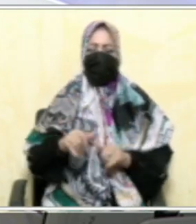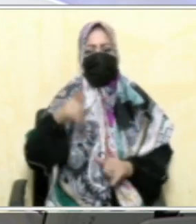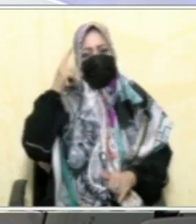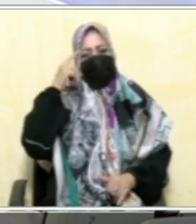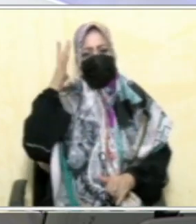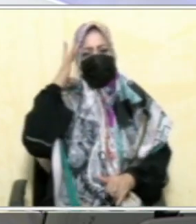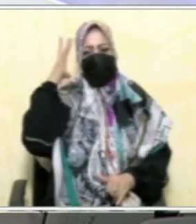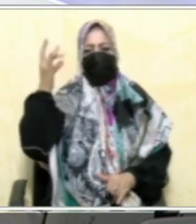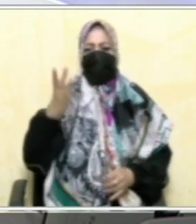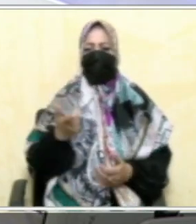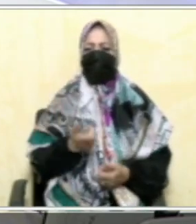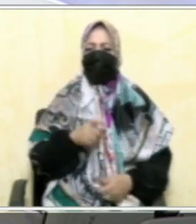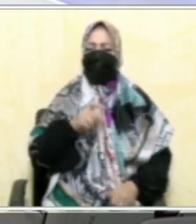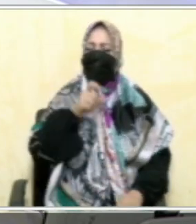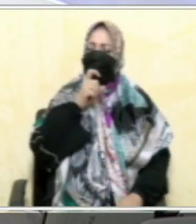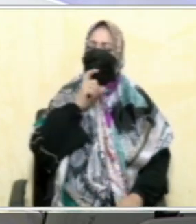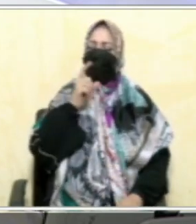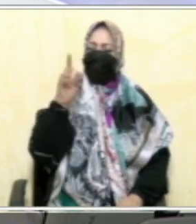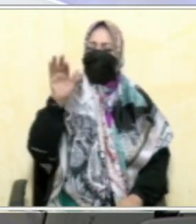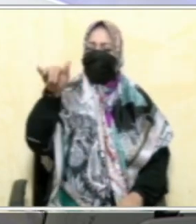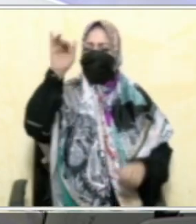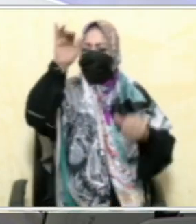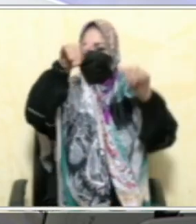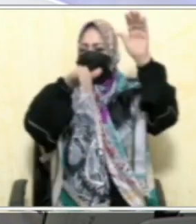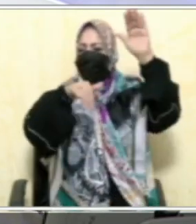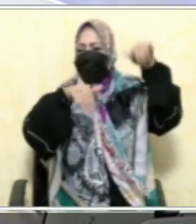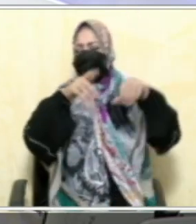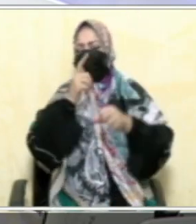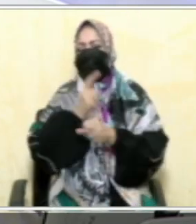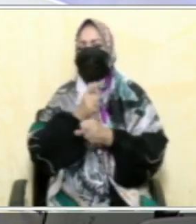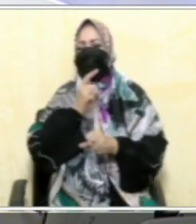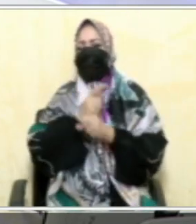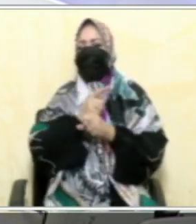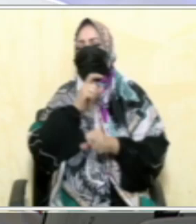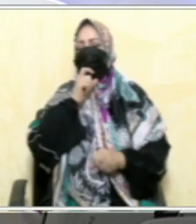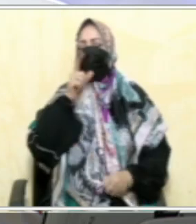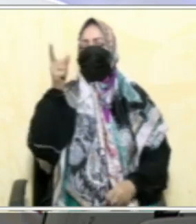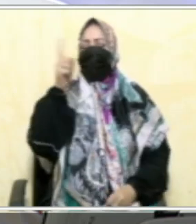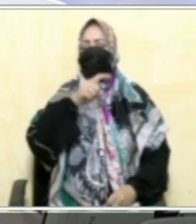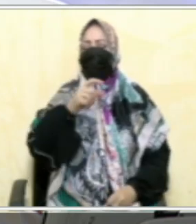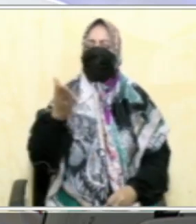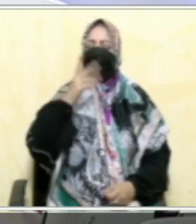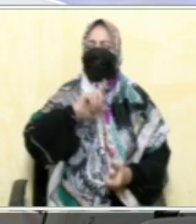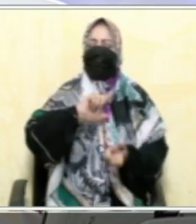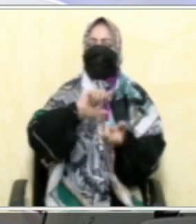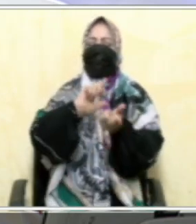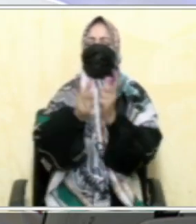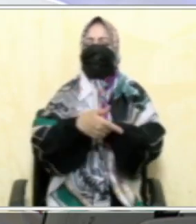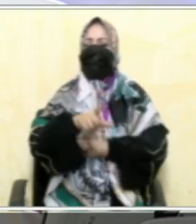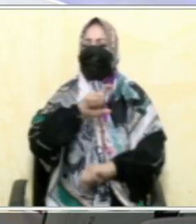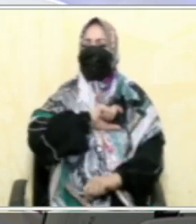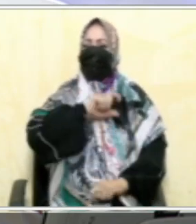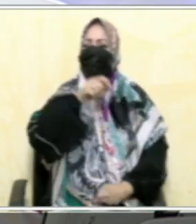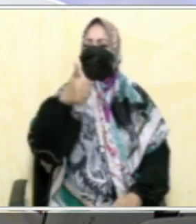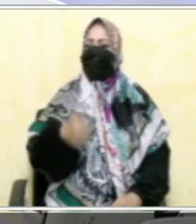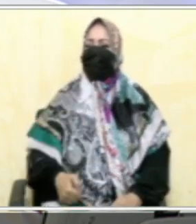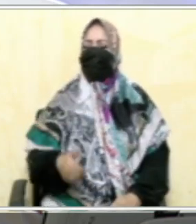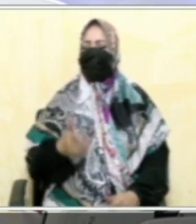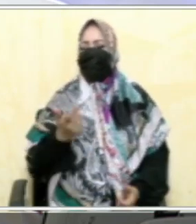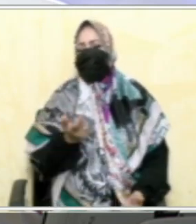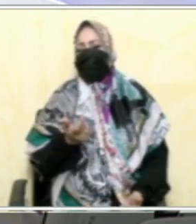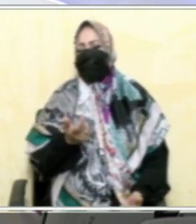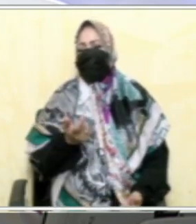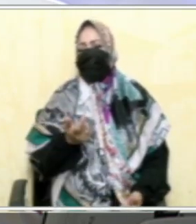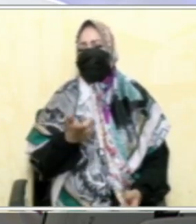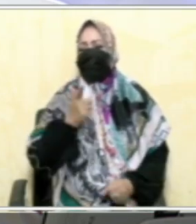الطالب سلبا. وأنا هنا أود أن أشكر بعض المدرسات اللواتي نرى